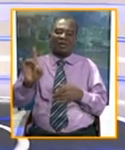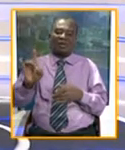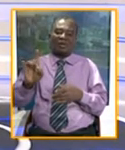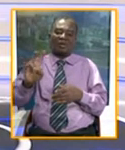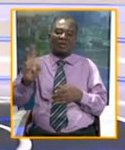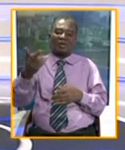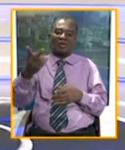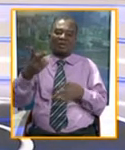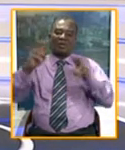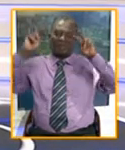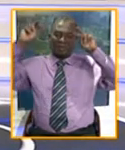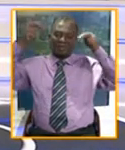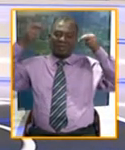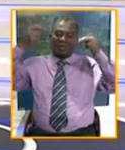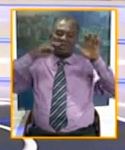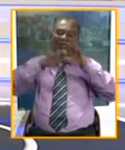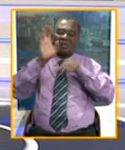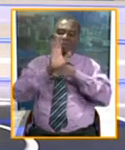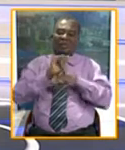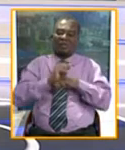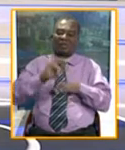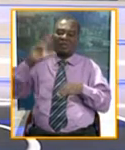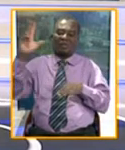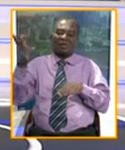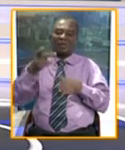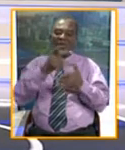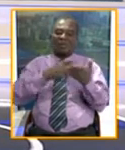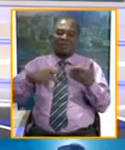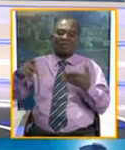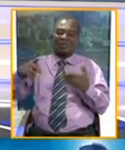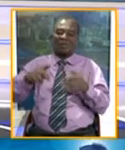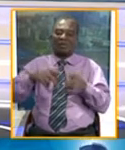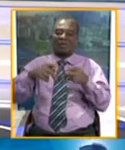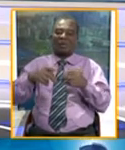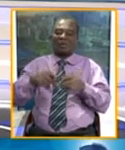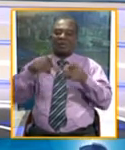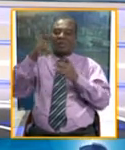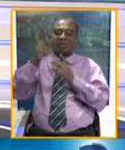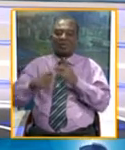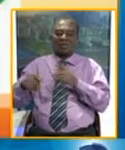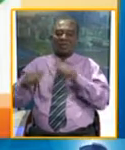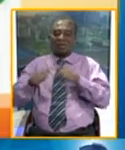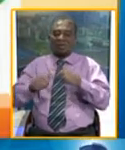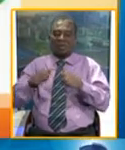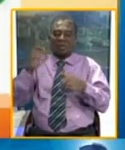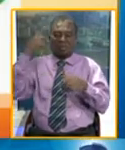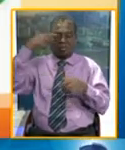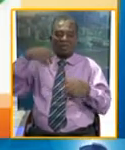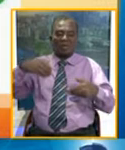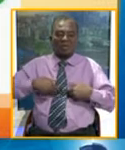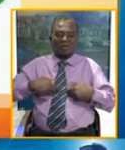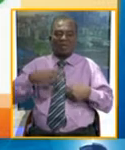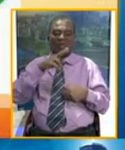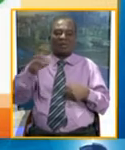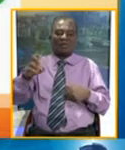Deuxième titre de ce journal. En Côte d'Ivoire, la troisième phase du programme Agir pour les jeunes. 252 jeunes